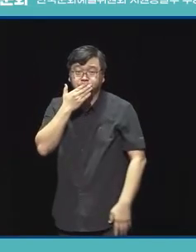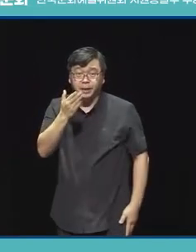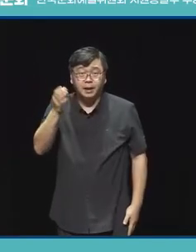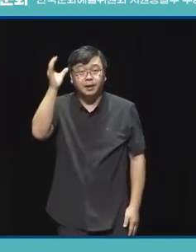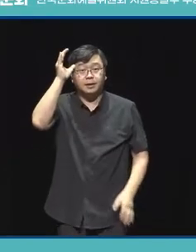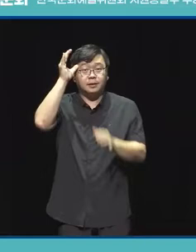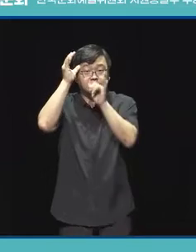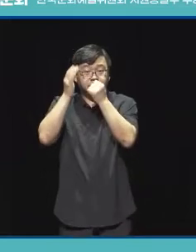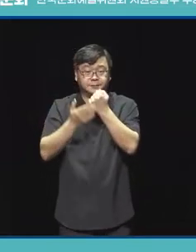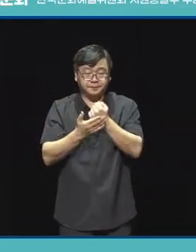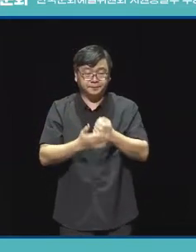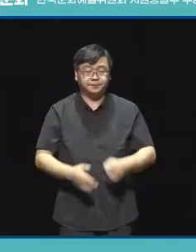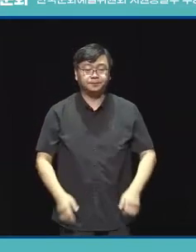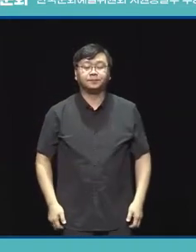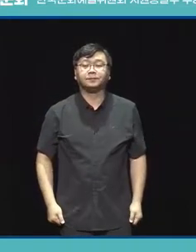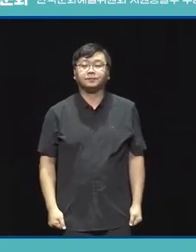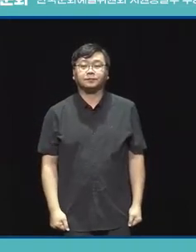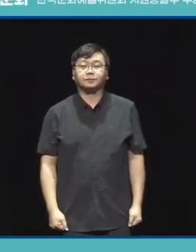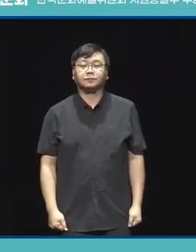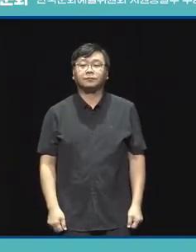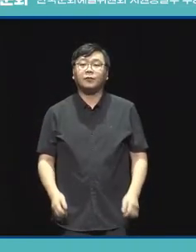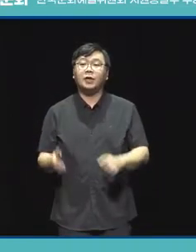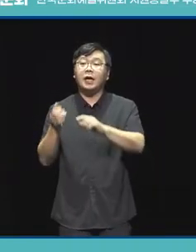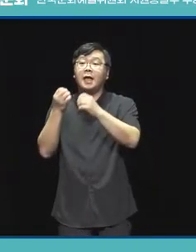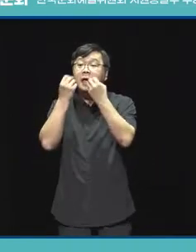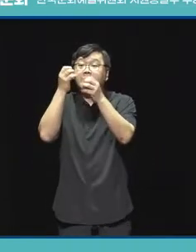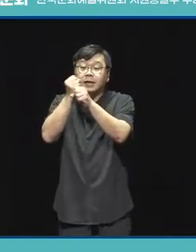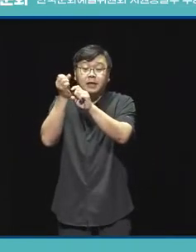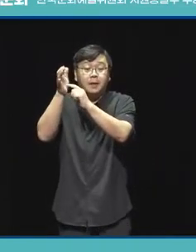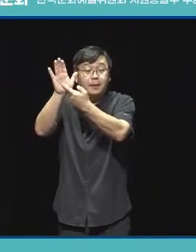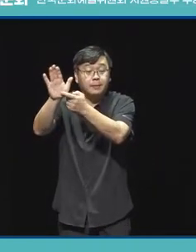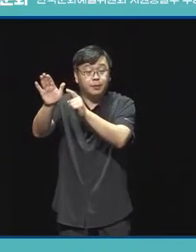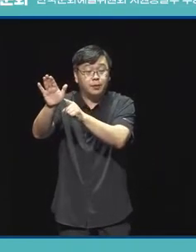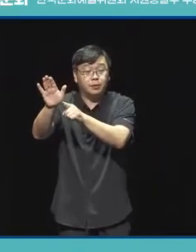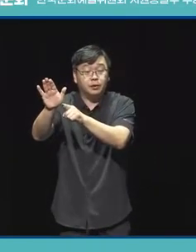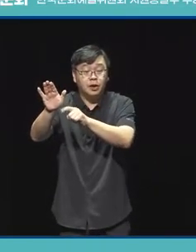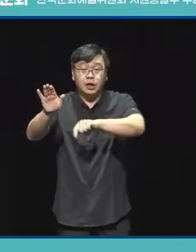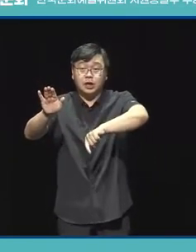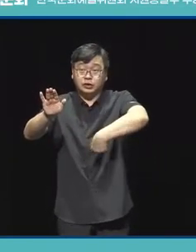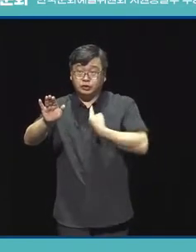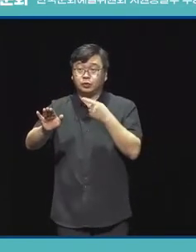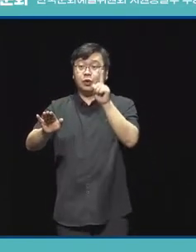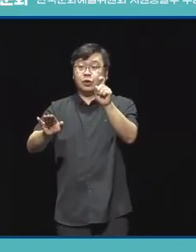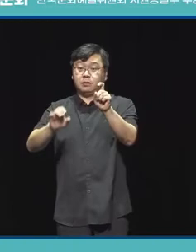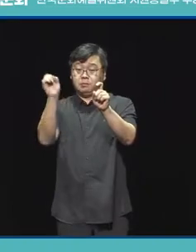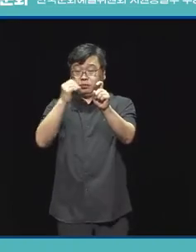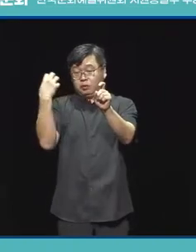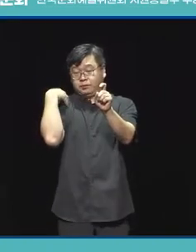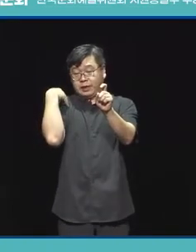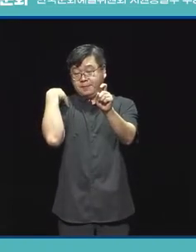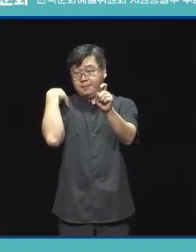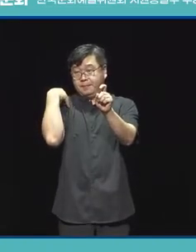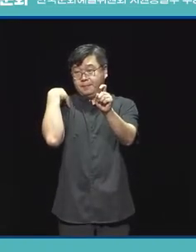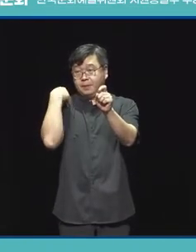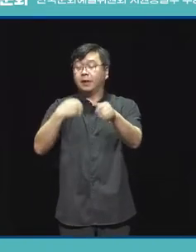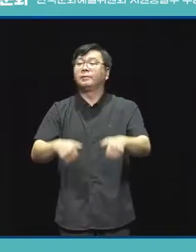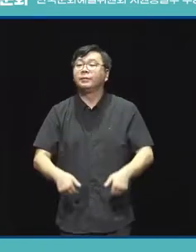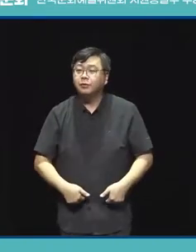과정은 이 창작의 발표는 이 과정 지원과 달리 10%의 자부담이 있다는 점 양해